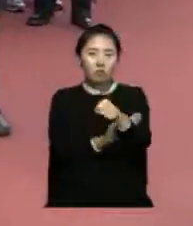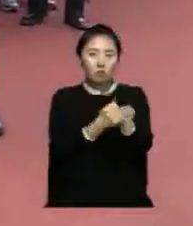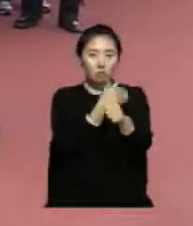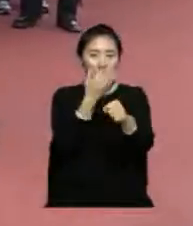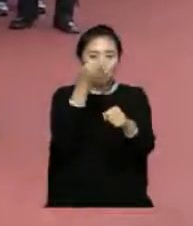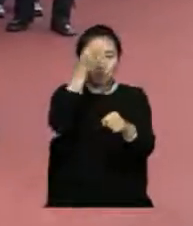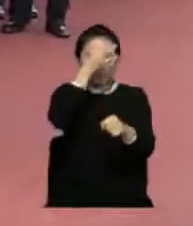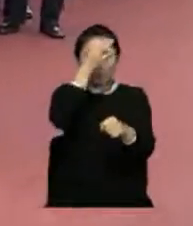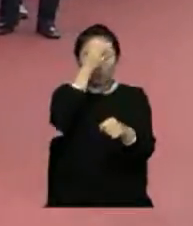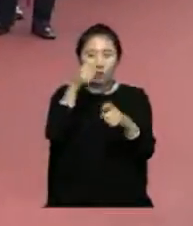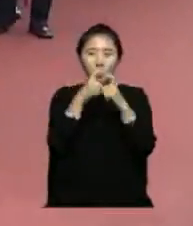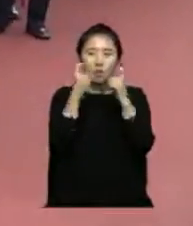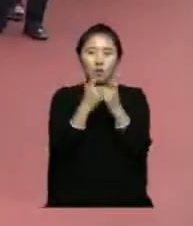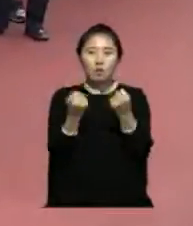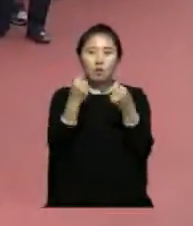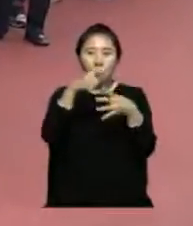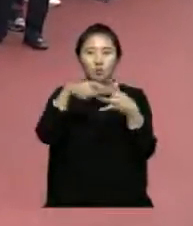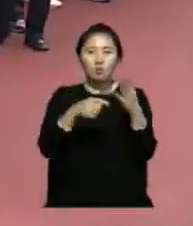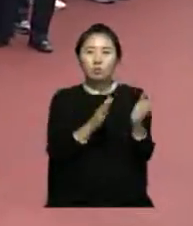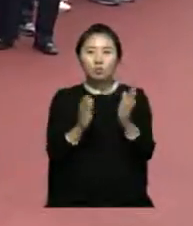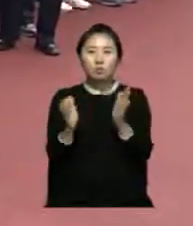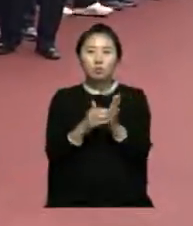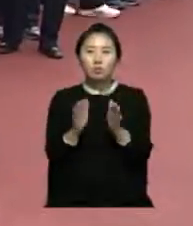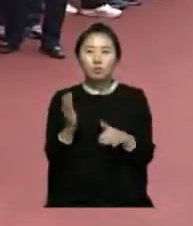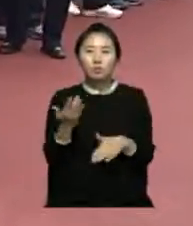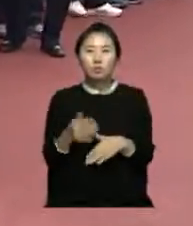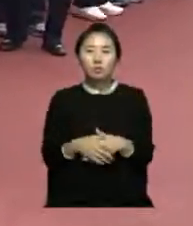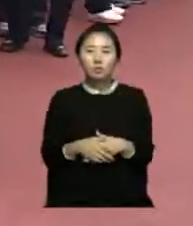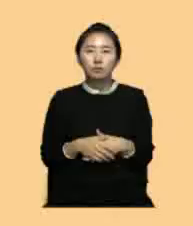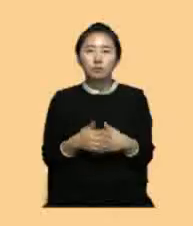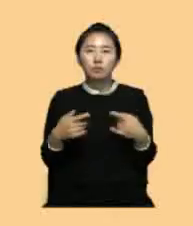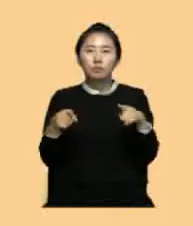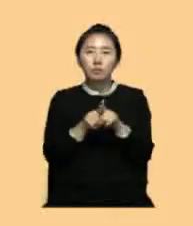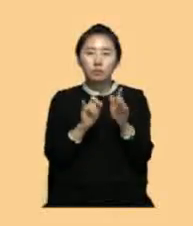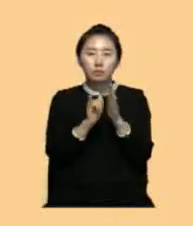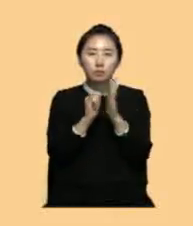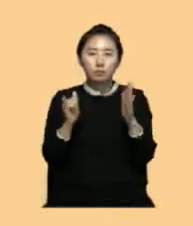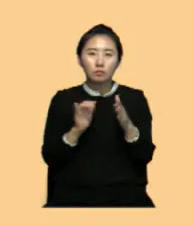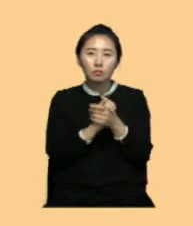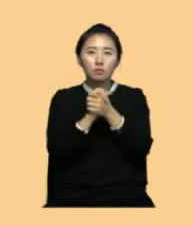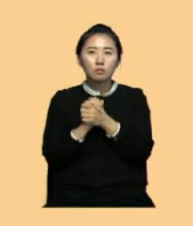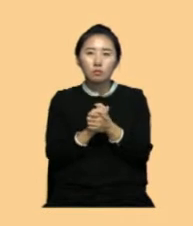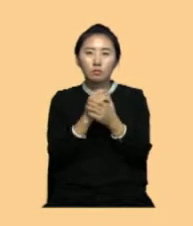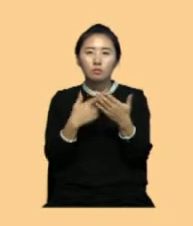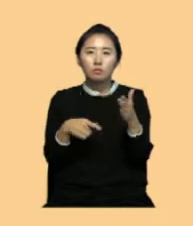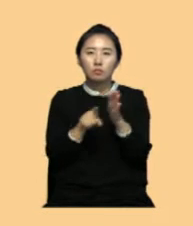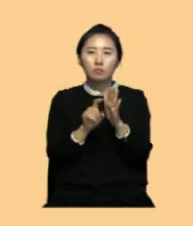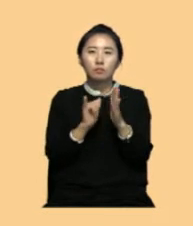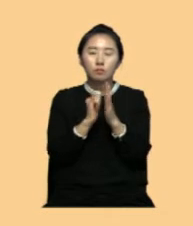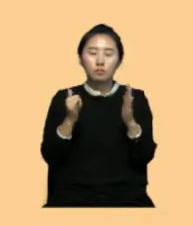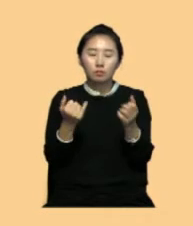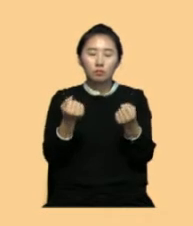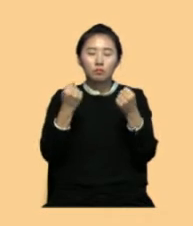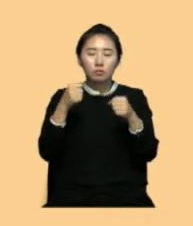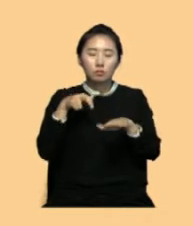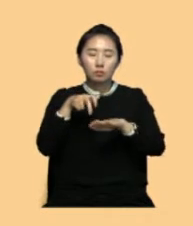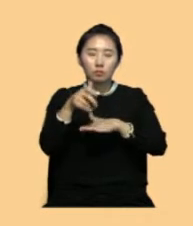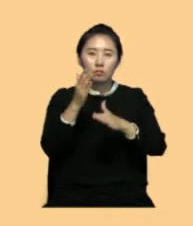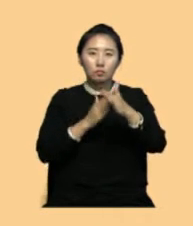측정해보는 개인 건강 프로그램 등이 준비됩니다. 이와 함께 가족 간의 화합을 도모하기 위한 가족 건강 걷기